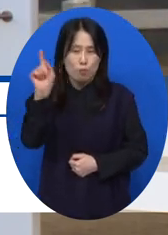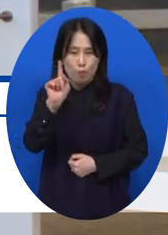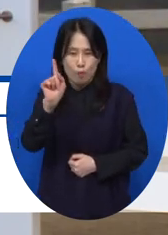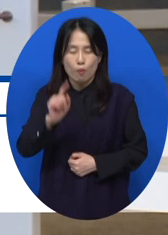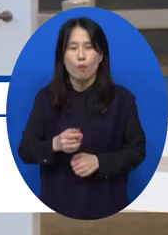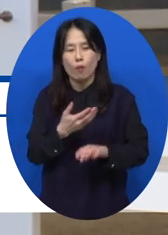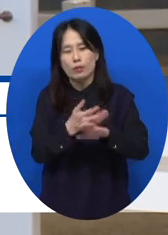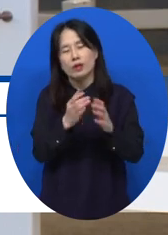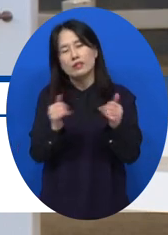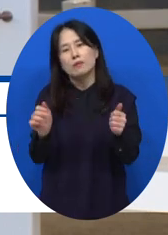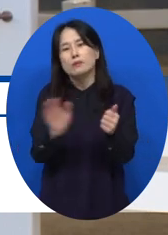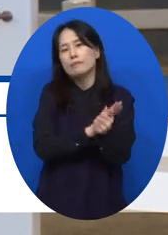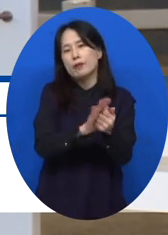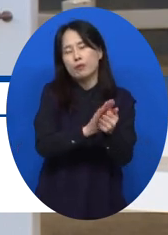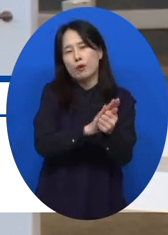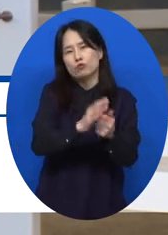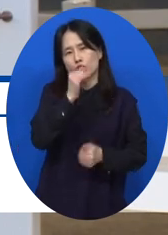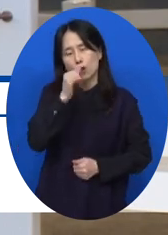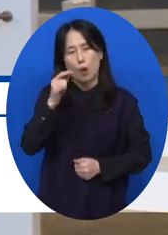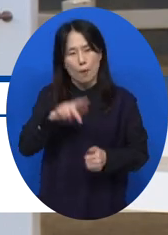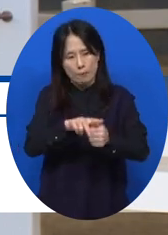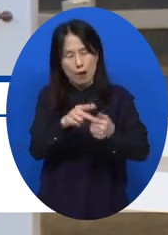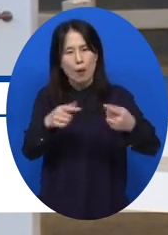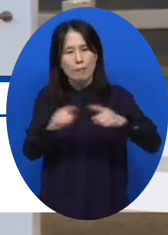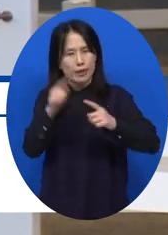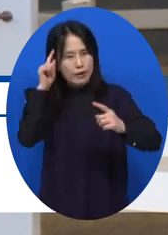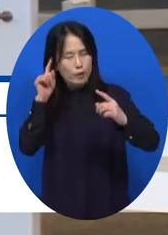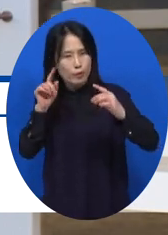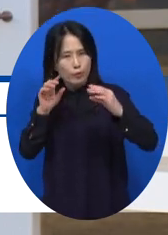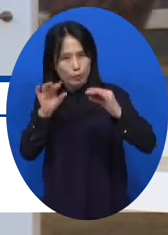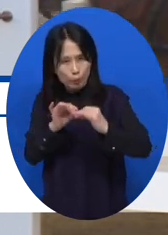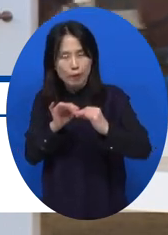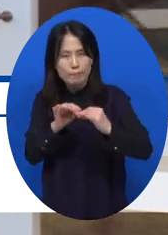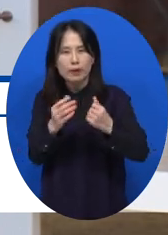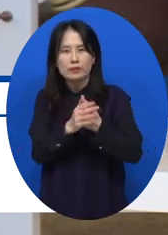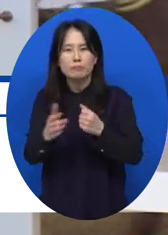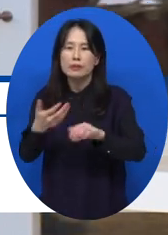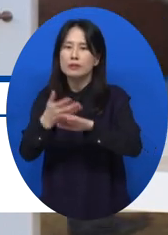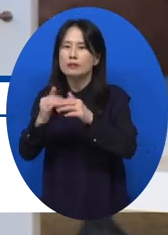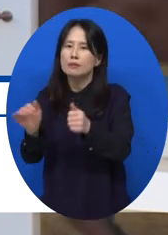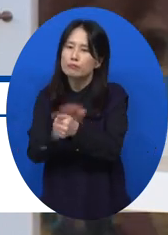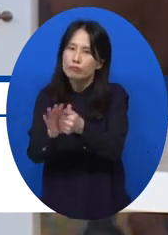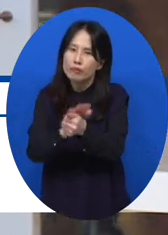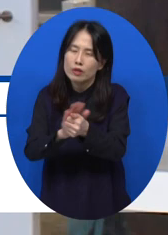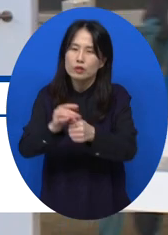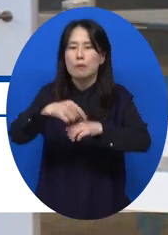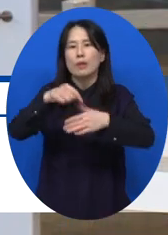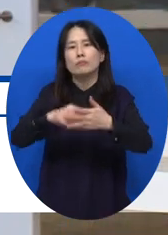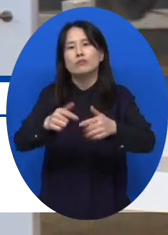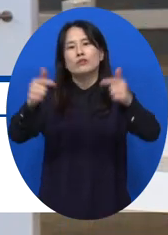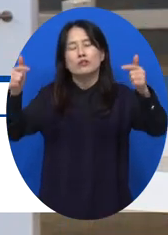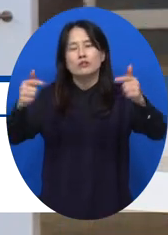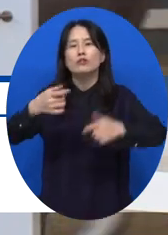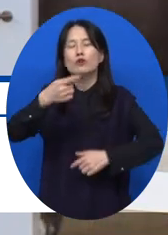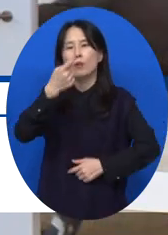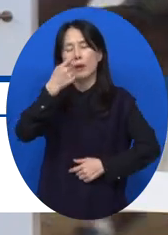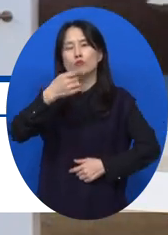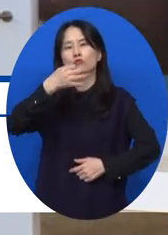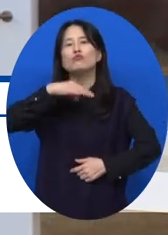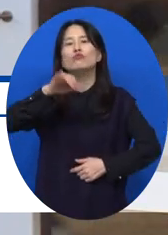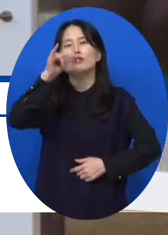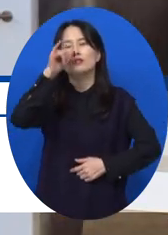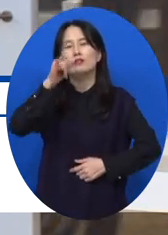남을 배려할 수 있는 말하고 소통하면서 이렇게 배려할 수 있는 마음이 차분해지면서 그런 거를 많이 배운 것 같아서